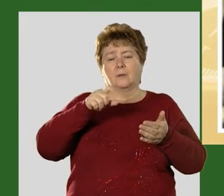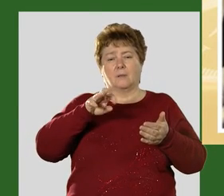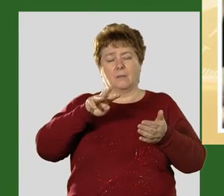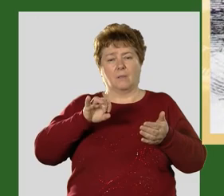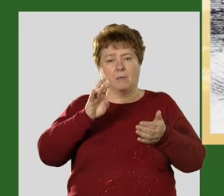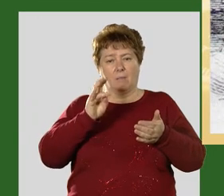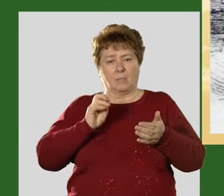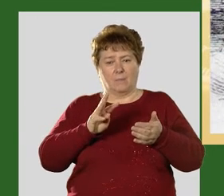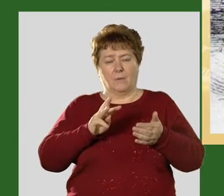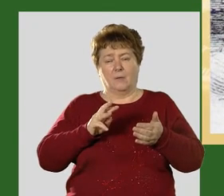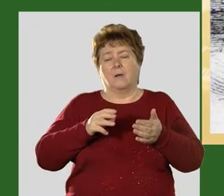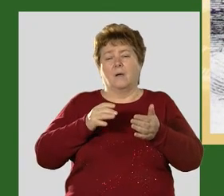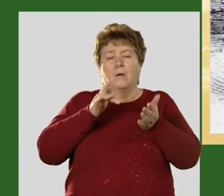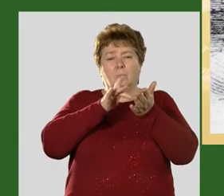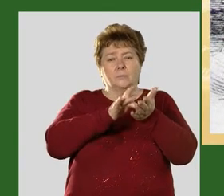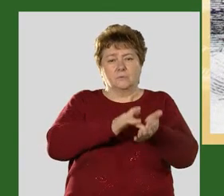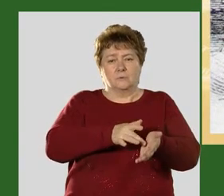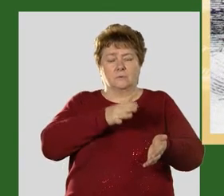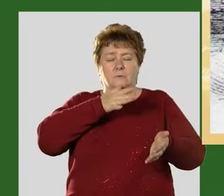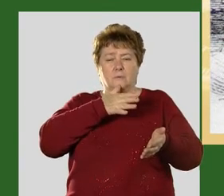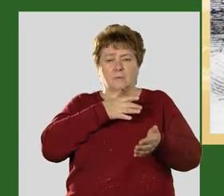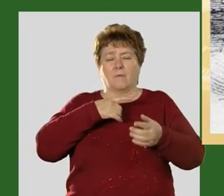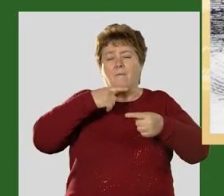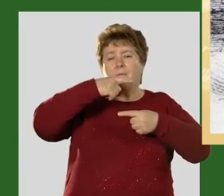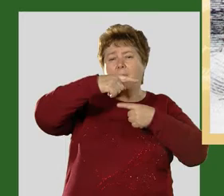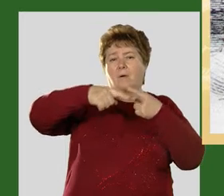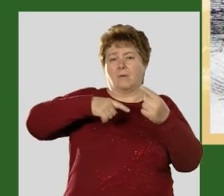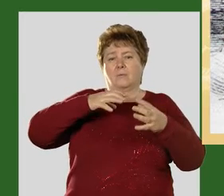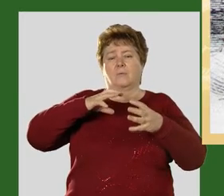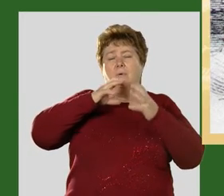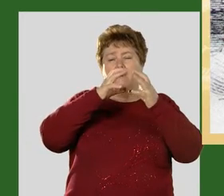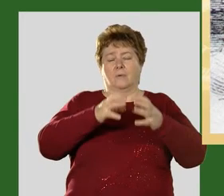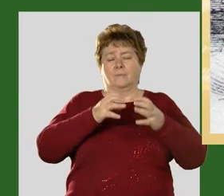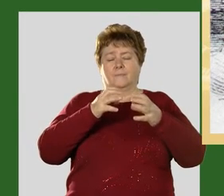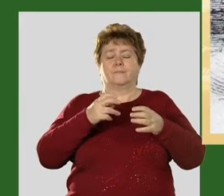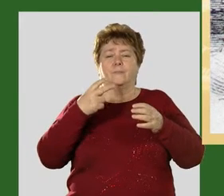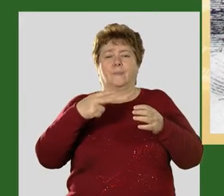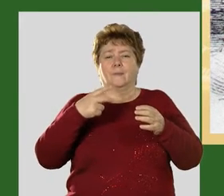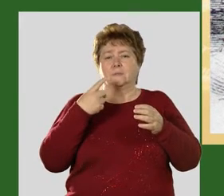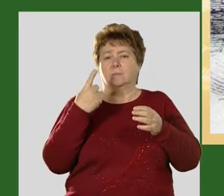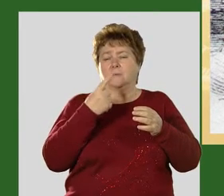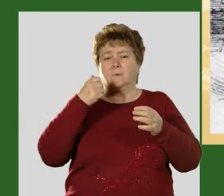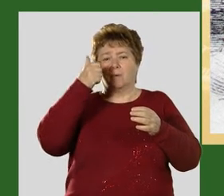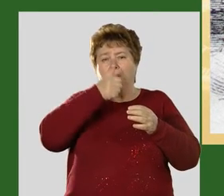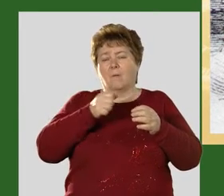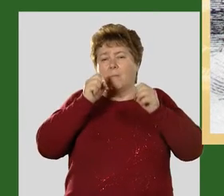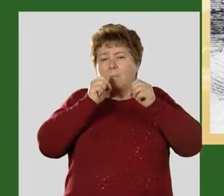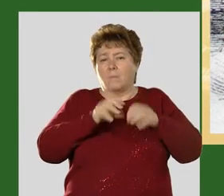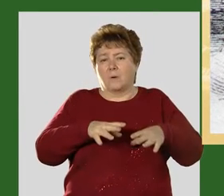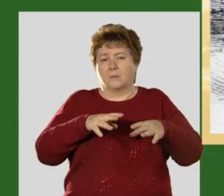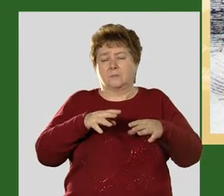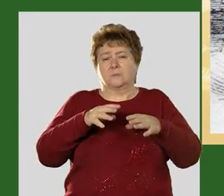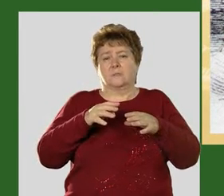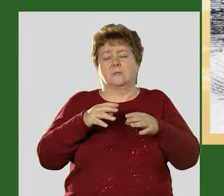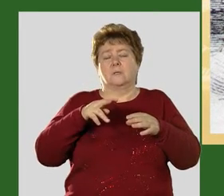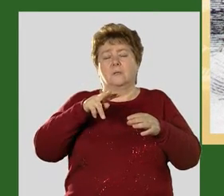Магелланом. Во время своего путешествия вокруг света в 1521 году он бросал